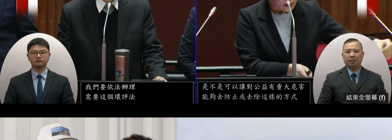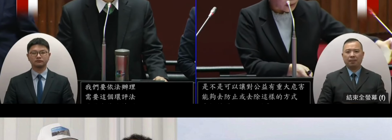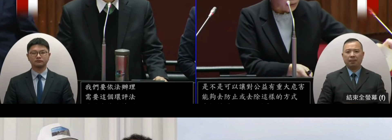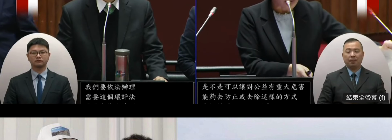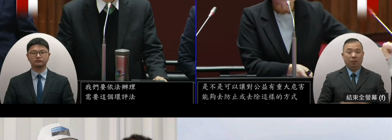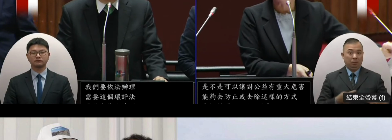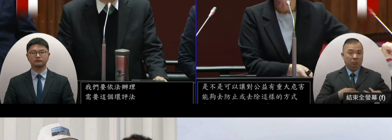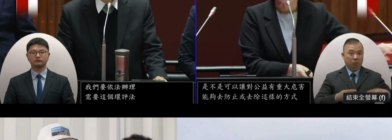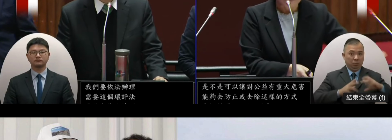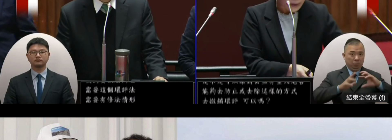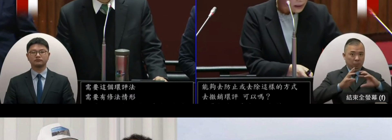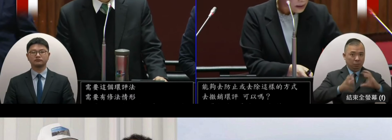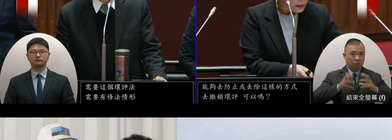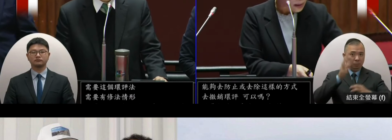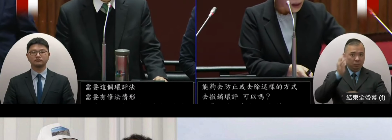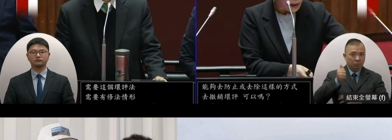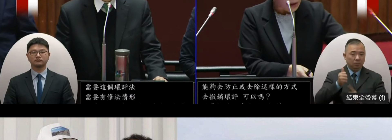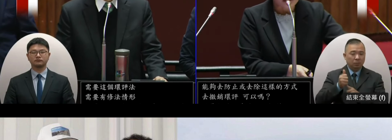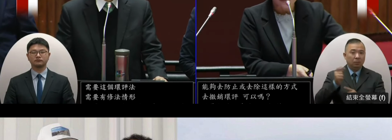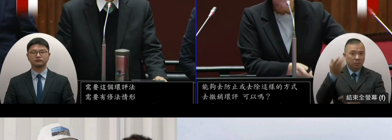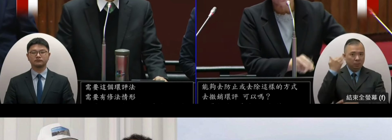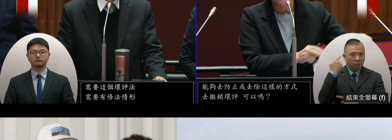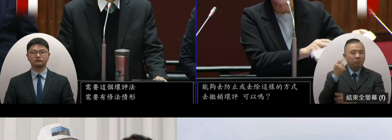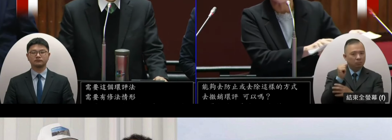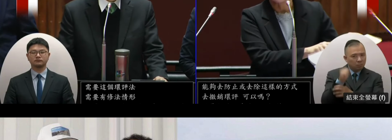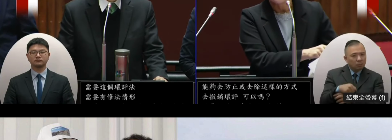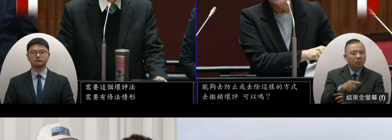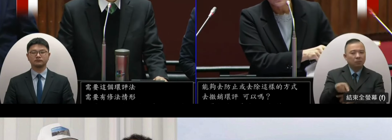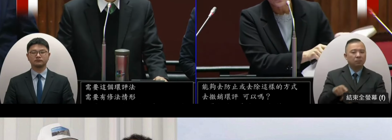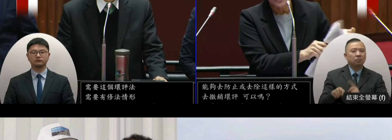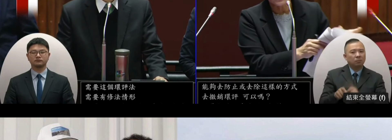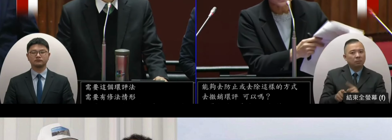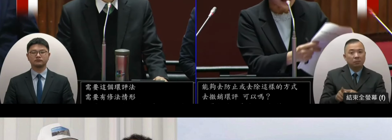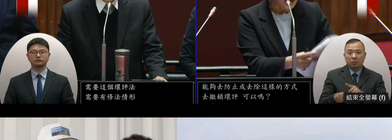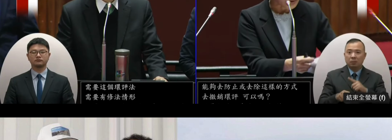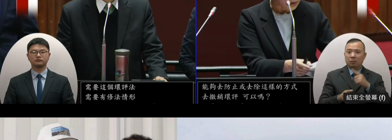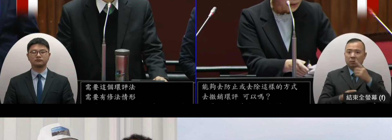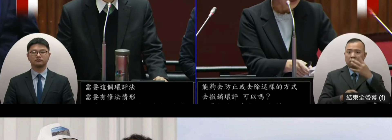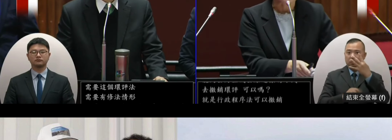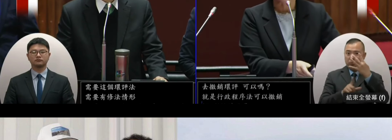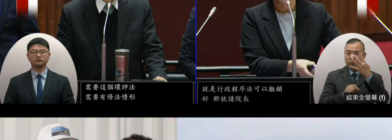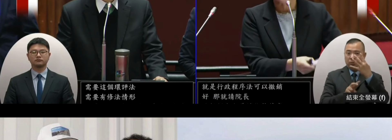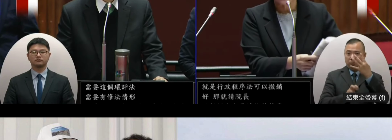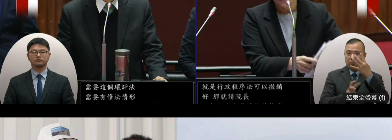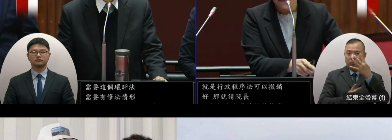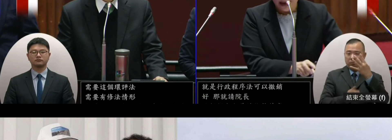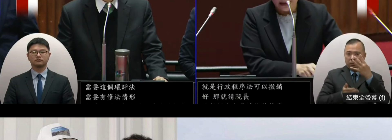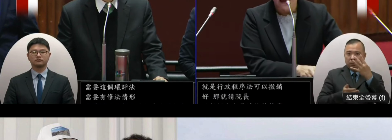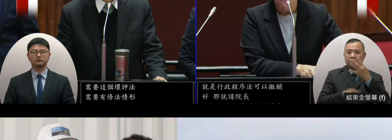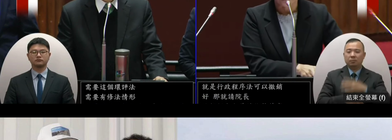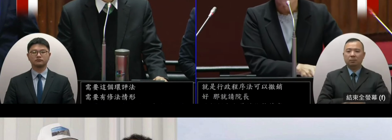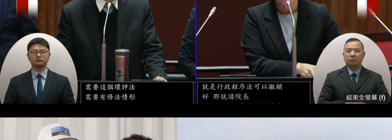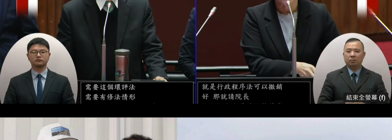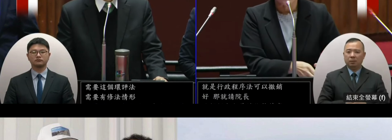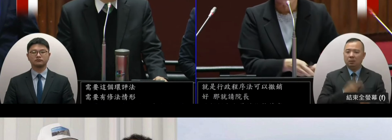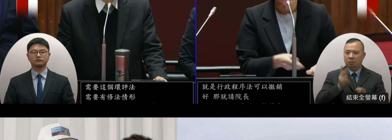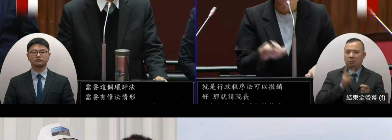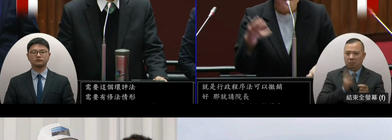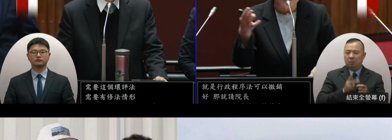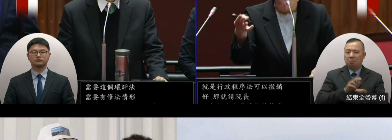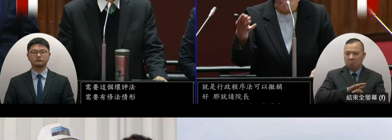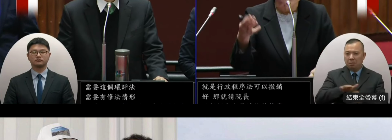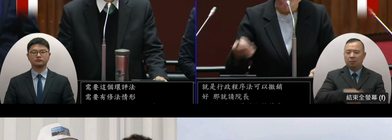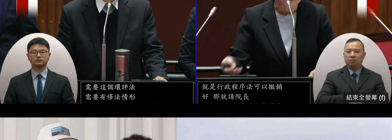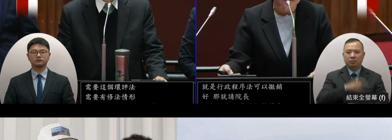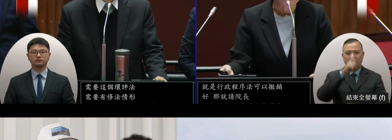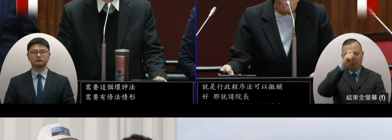统的承诺，能够环评撤销在4月23号之前就已经会满两年哈，那我希